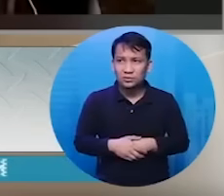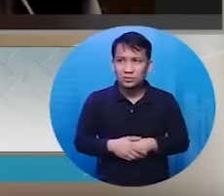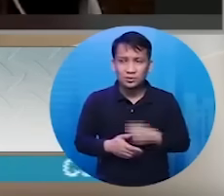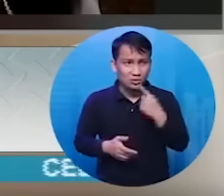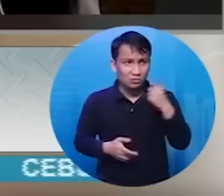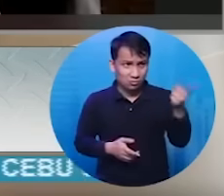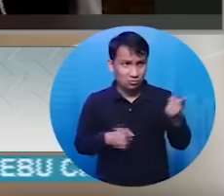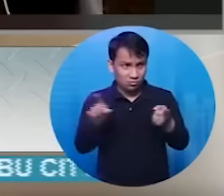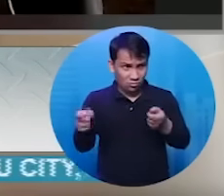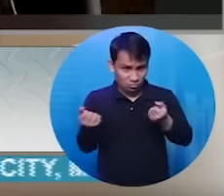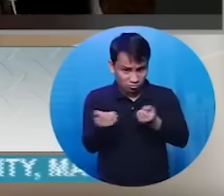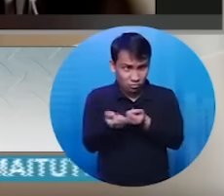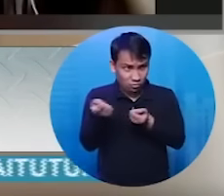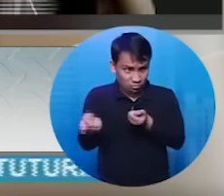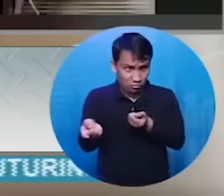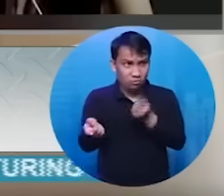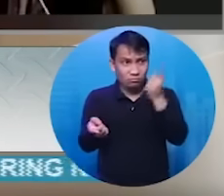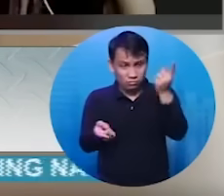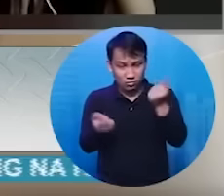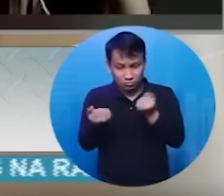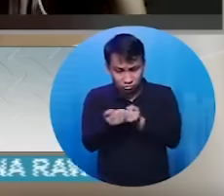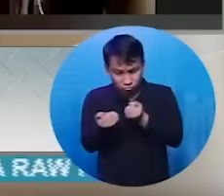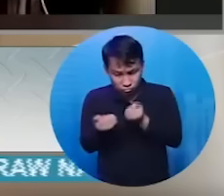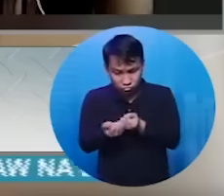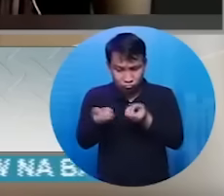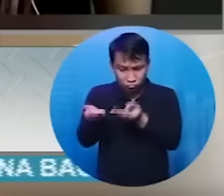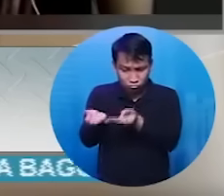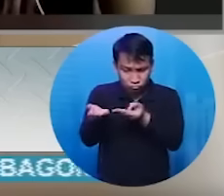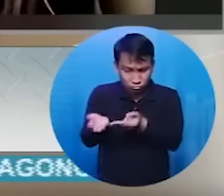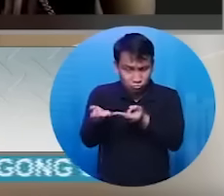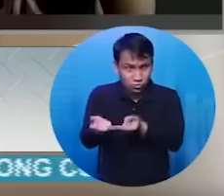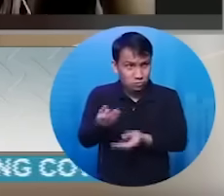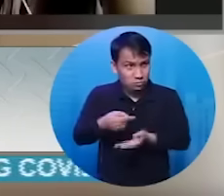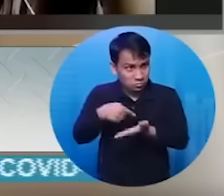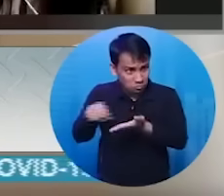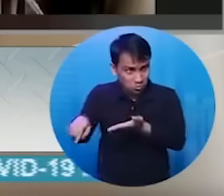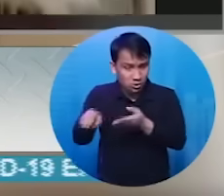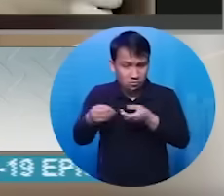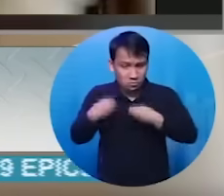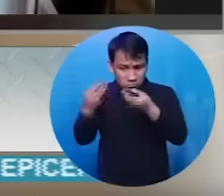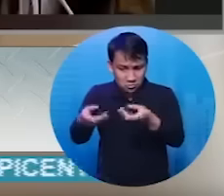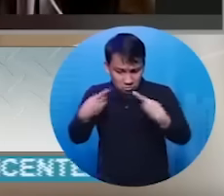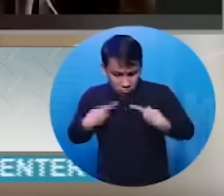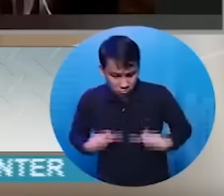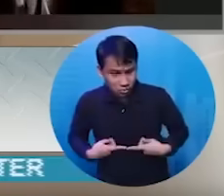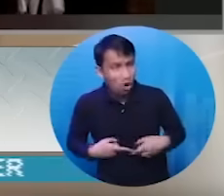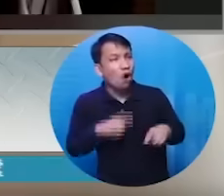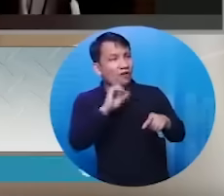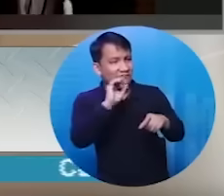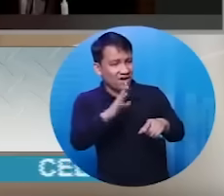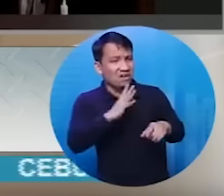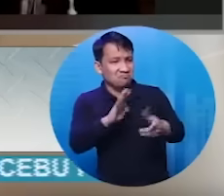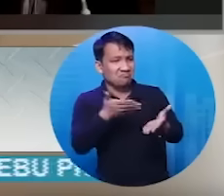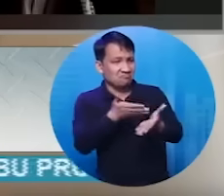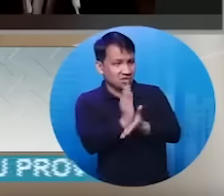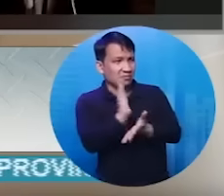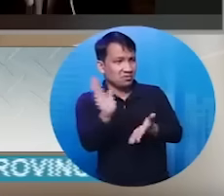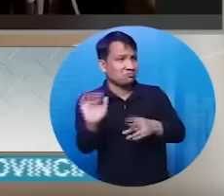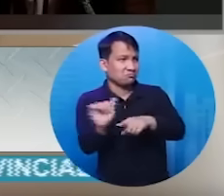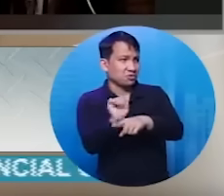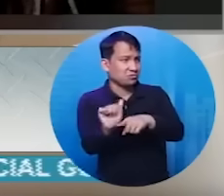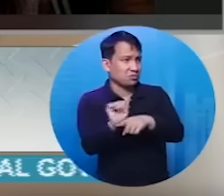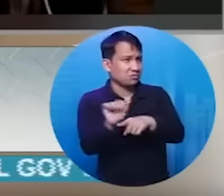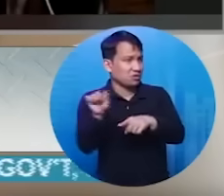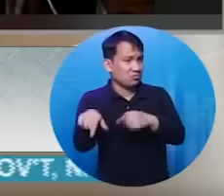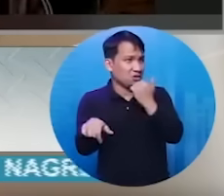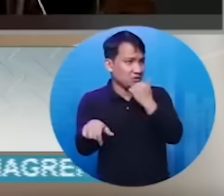ikaw ang sumusuporta sa kanila, ikaw ang nagpapakain, nagtitwisyon, nagdadamit sa kanila, then you have all the rights para disiplinahin sila